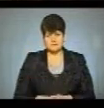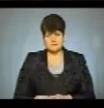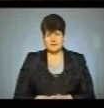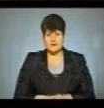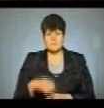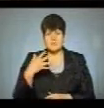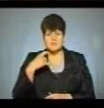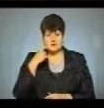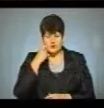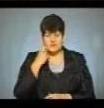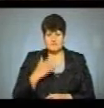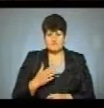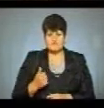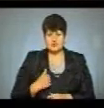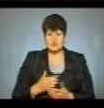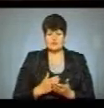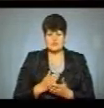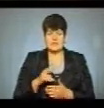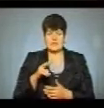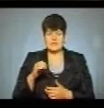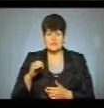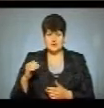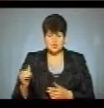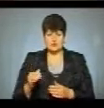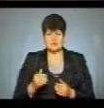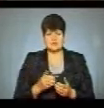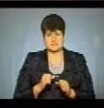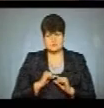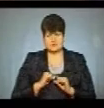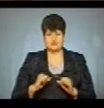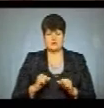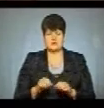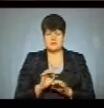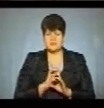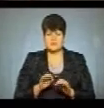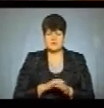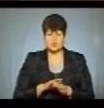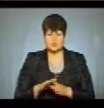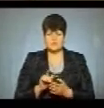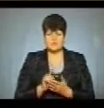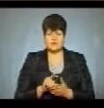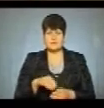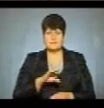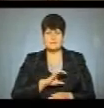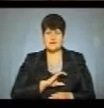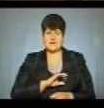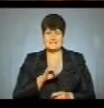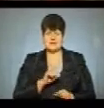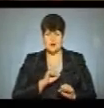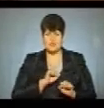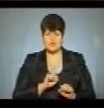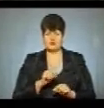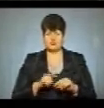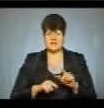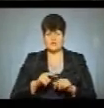50-річного військовослужбовця Ігоря Люсьо за мужність, самовідданість та зразкове виконання службового обов'язку нагородили медаллю за оборону рідної